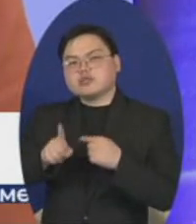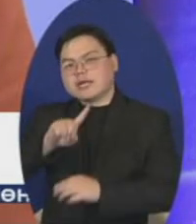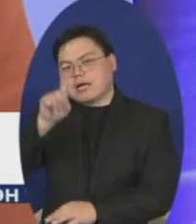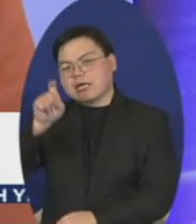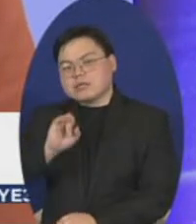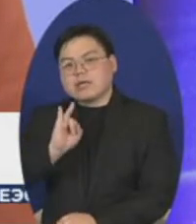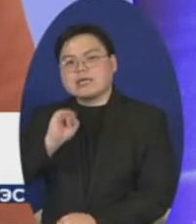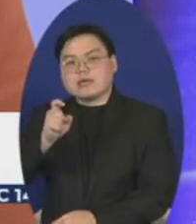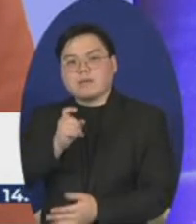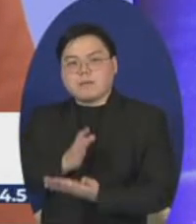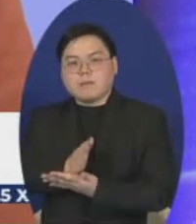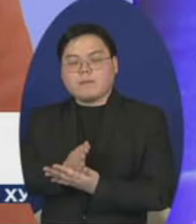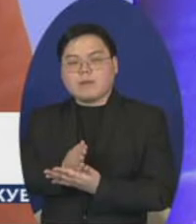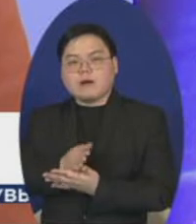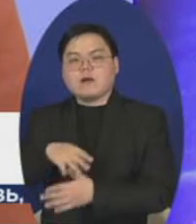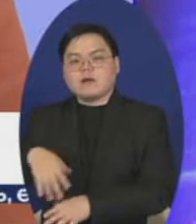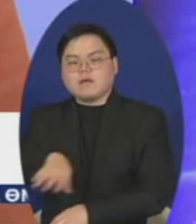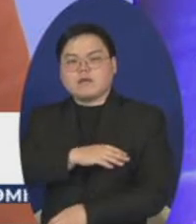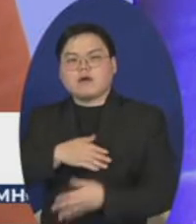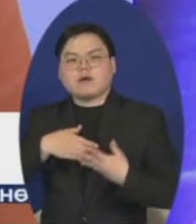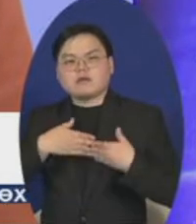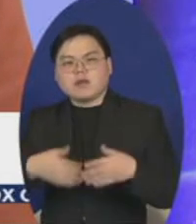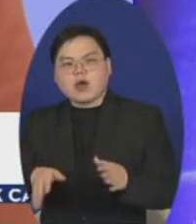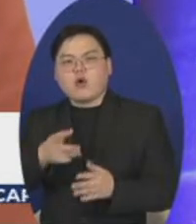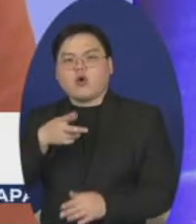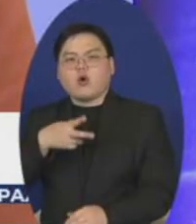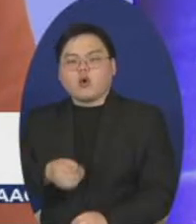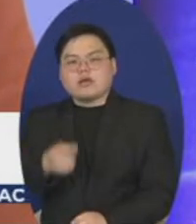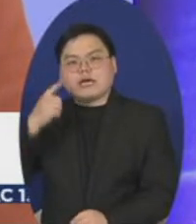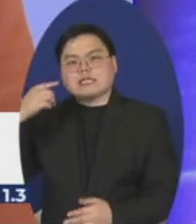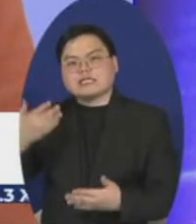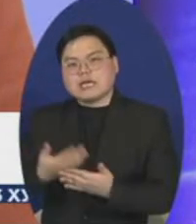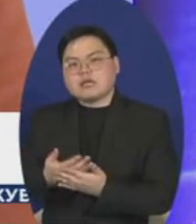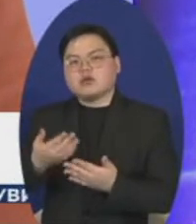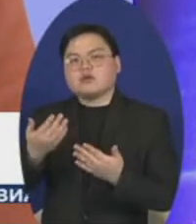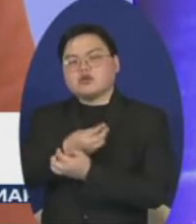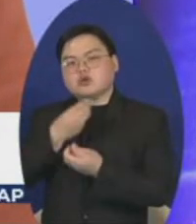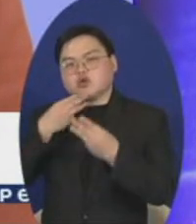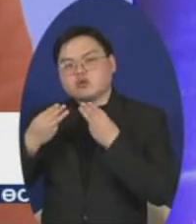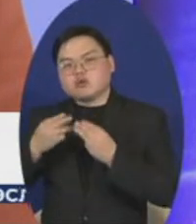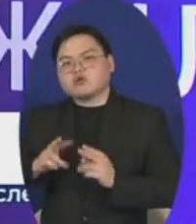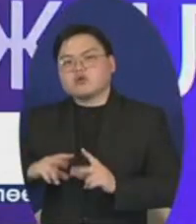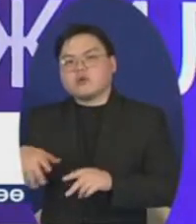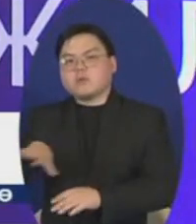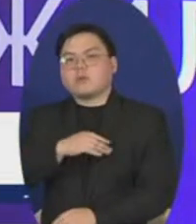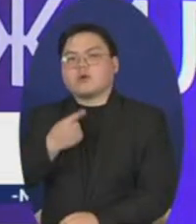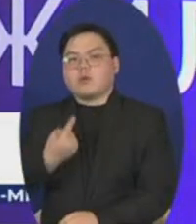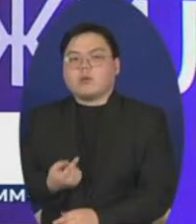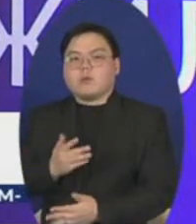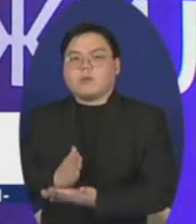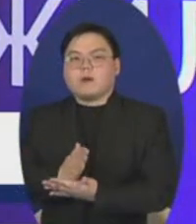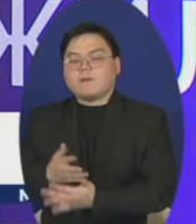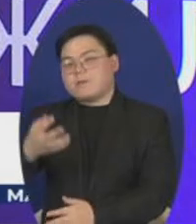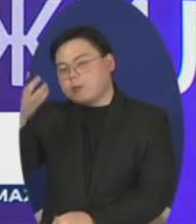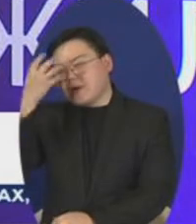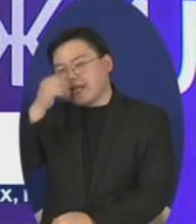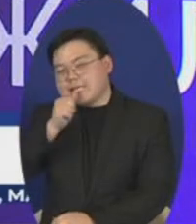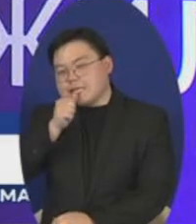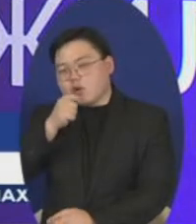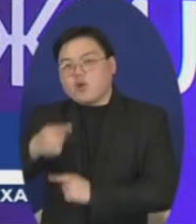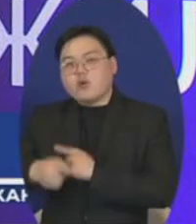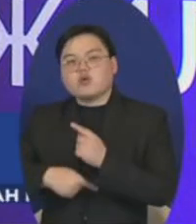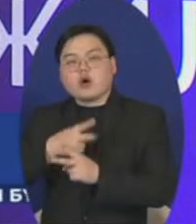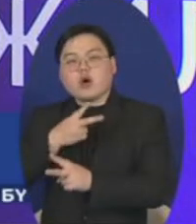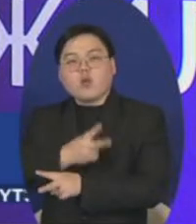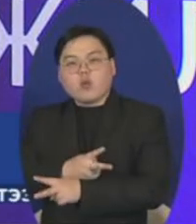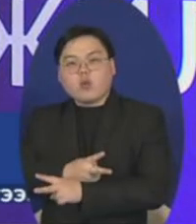асуудлууд байгаа. Энэ дээр бол өнөөдөр нээлттэй одоо санал шүүмжлэл явах хаа гэдэг ийм хүлээлт төлбэй. Төрийн эмнэлтийн хуулиар бол одоо сумын иргэдийн урлын дарга